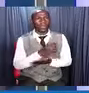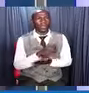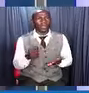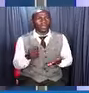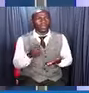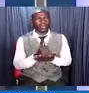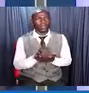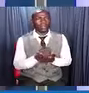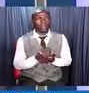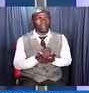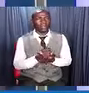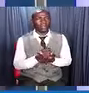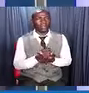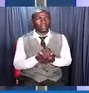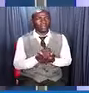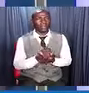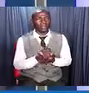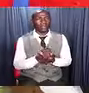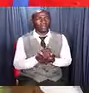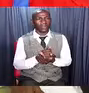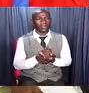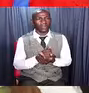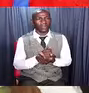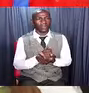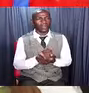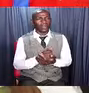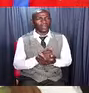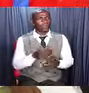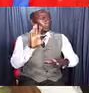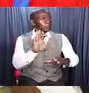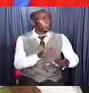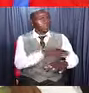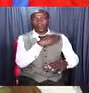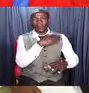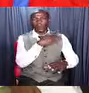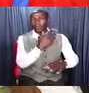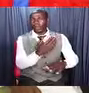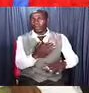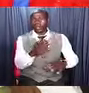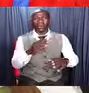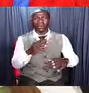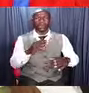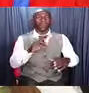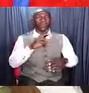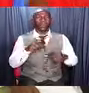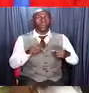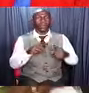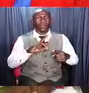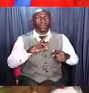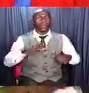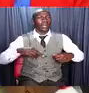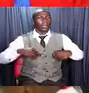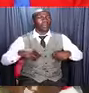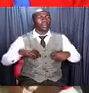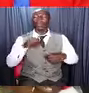Amen. Amen. Naimba Mungu ana furaha. You're seeing well, so happy. Uwazi shida